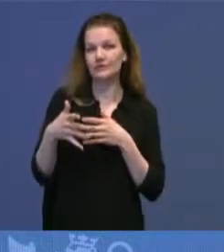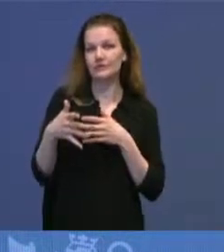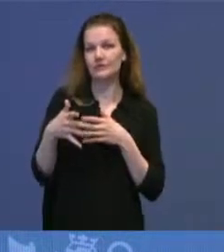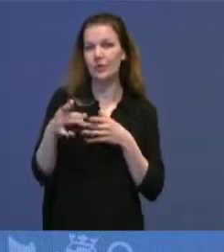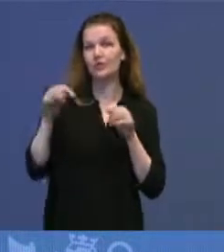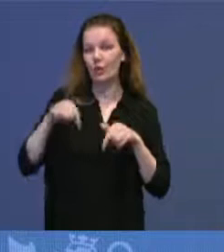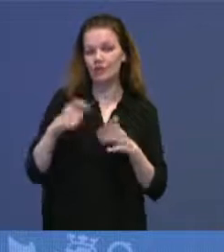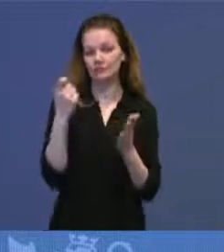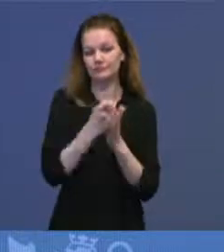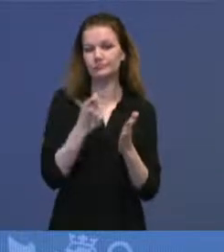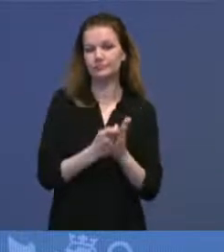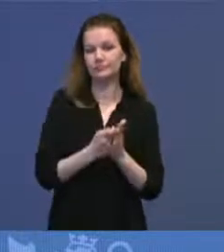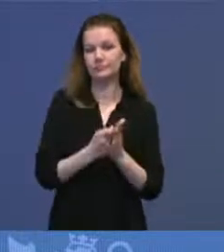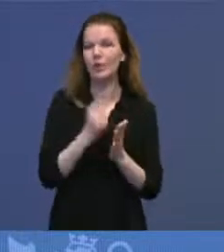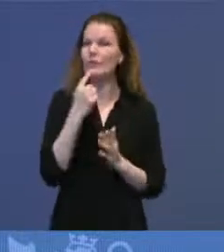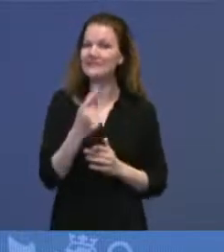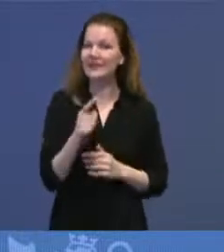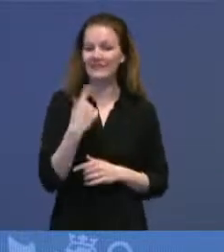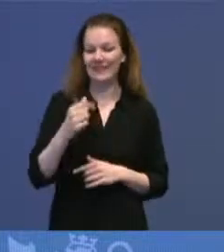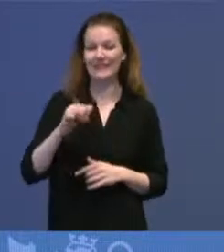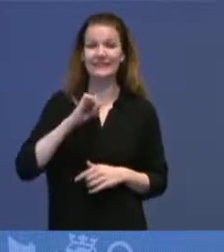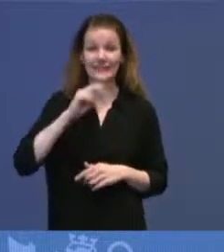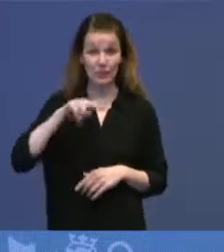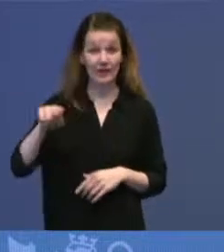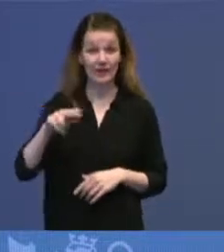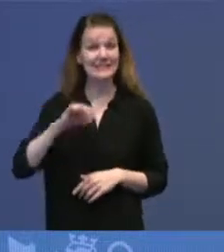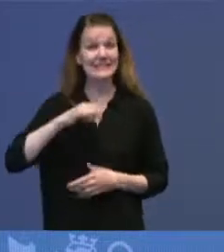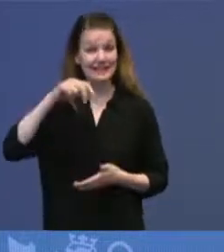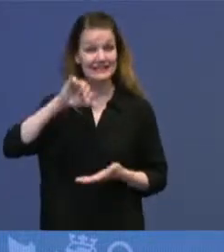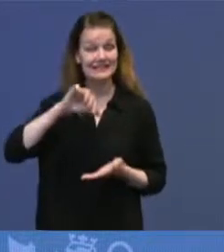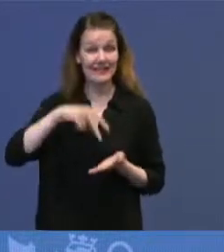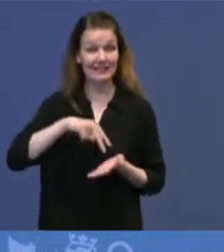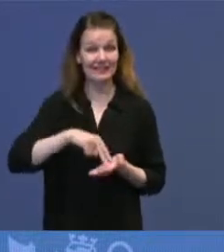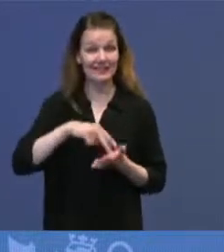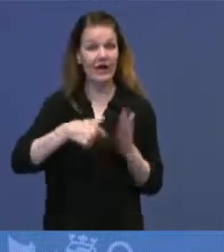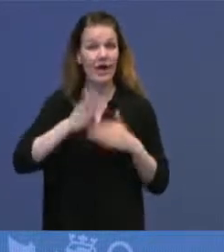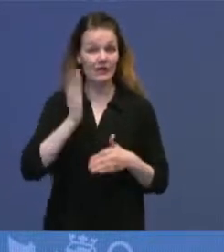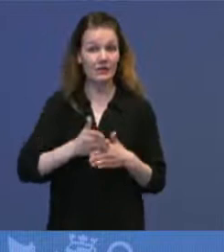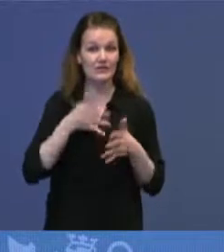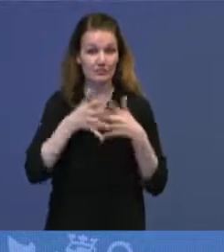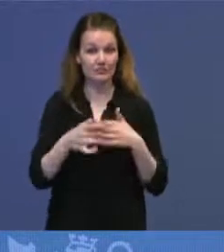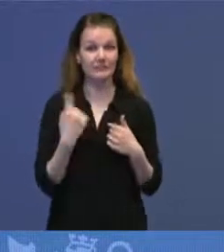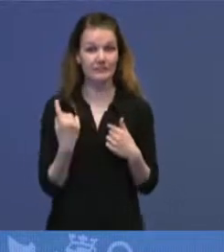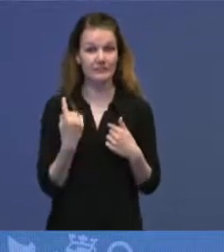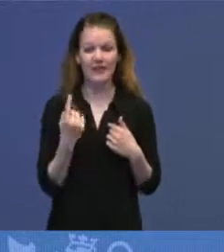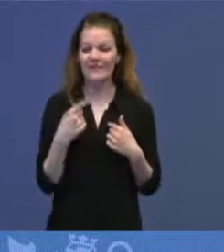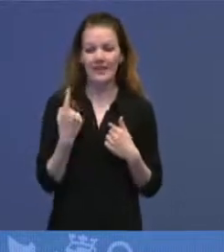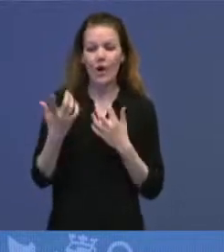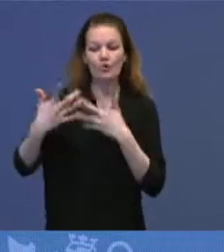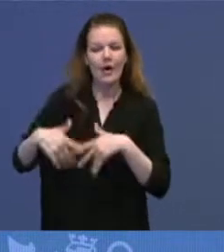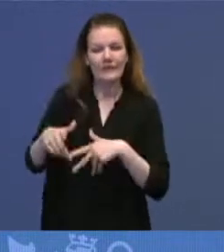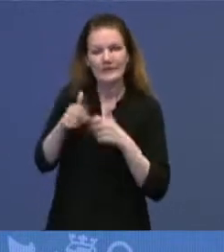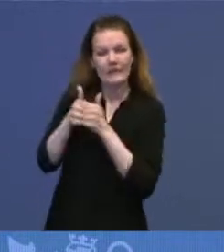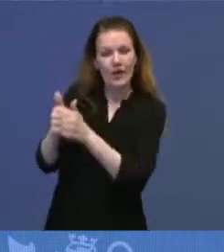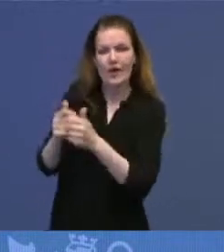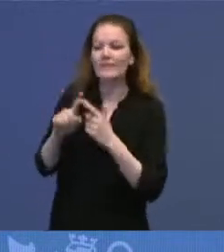er selvstendige avgjørelser Norge tar. Det er ikke en del av noen automatikk, men vi har lagt vekt på at det skal speile det